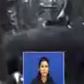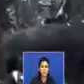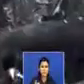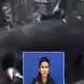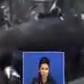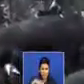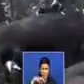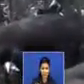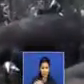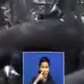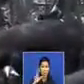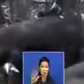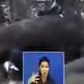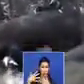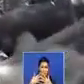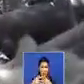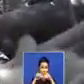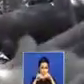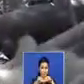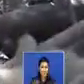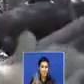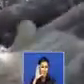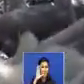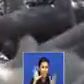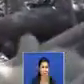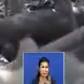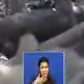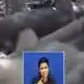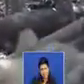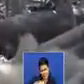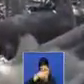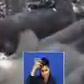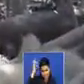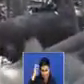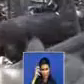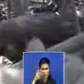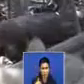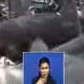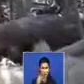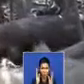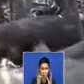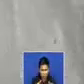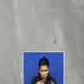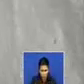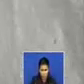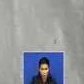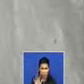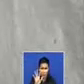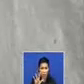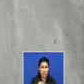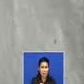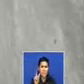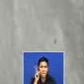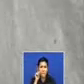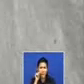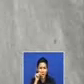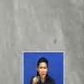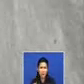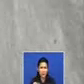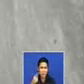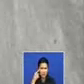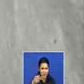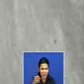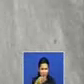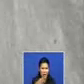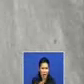สำนักอุทยานแห่งชาติสหรัฐปล่อยคลิปและภาพนิ่งของลูกสิงโตภูเขาตัวน้อย2ครอกรวม5ตัวและแม่สิงโตอีก2ตัว